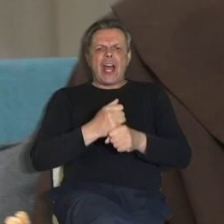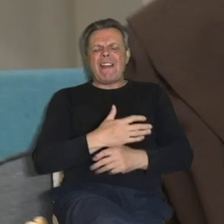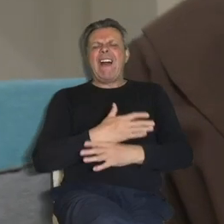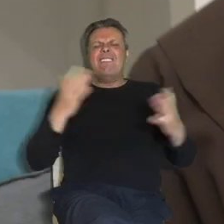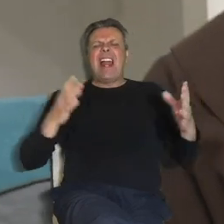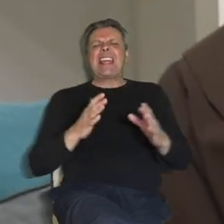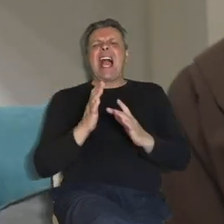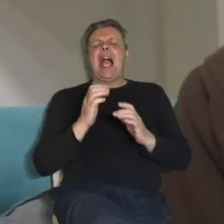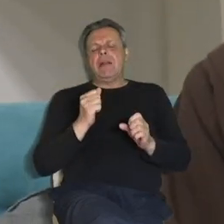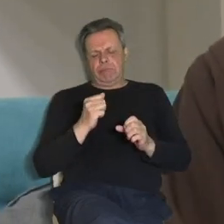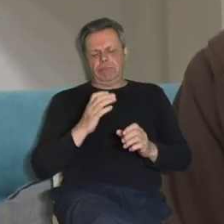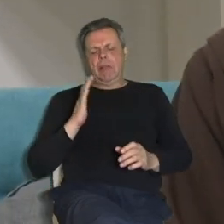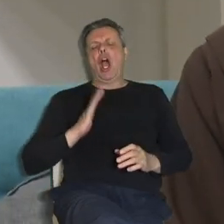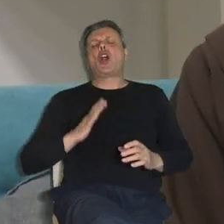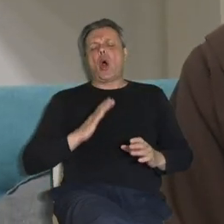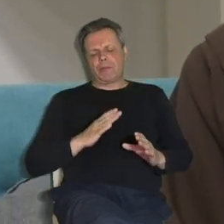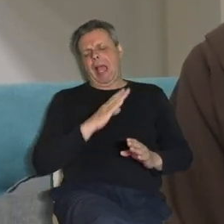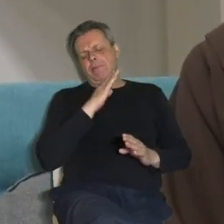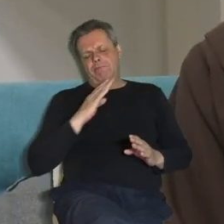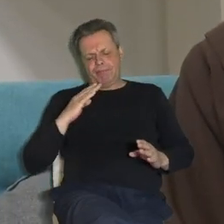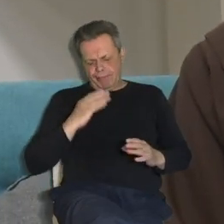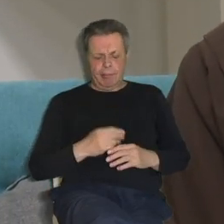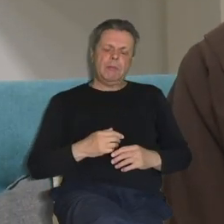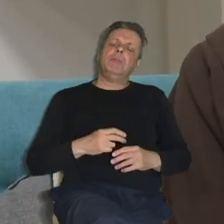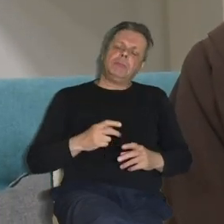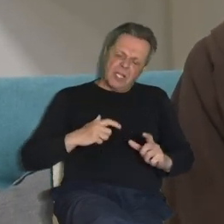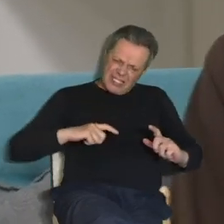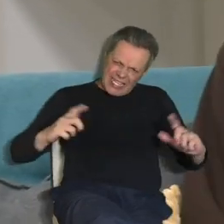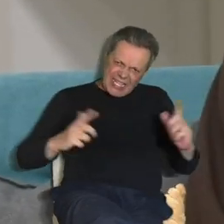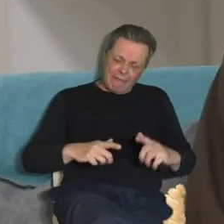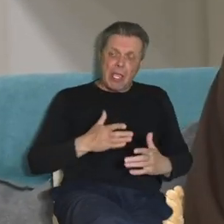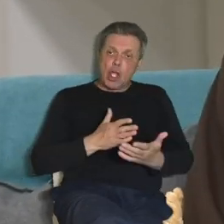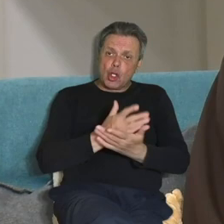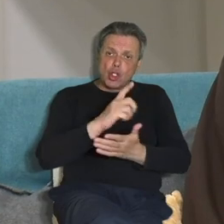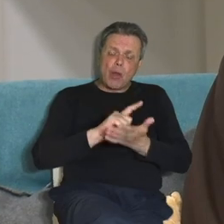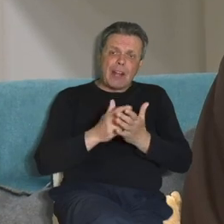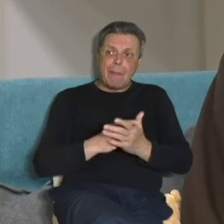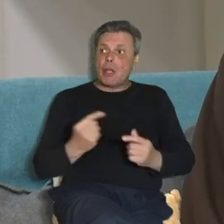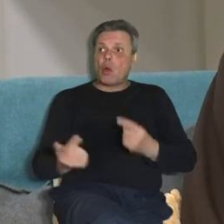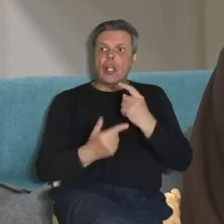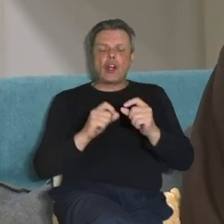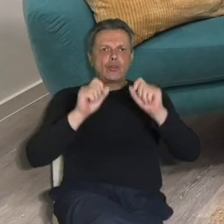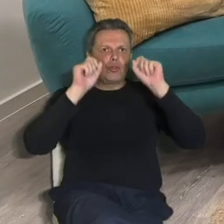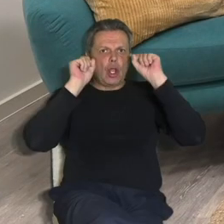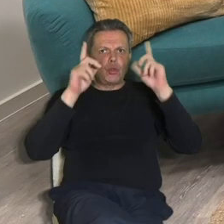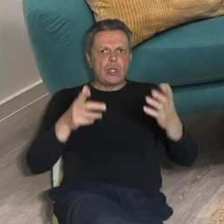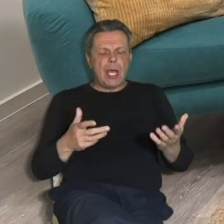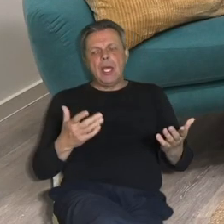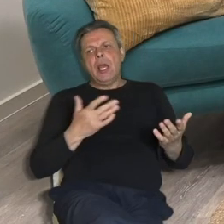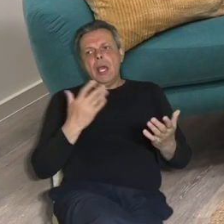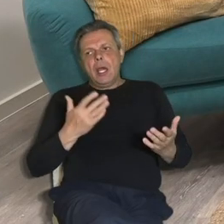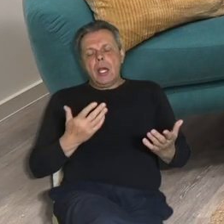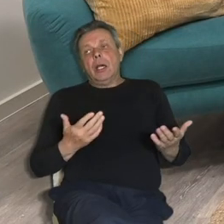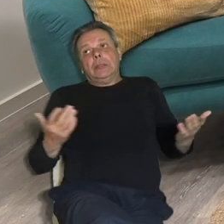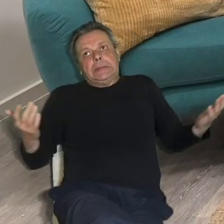15.8. se sagradila druga crkva. I onda, evo, kroz to vrijeme su se neka čudesa događala koja su, evo, jednostavno Božji